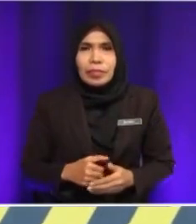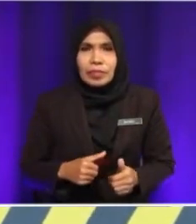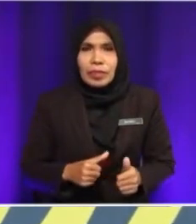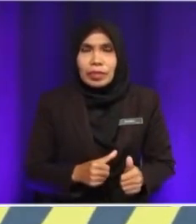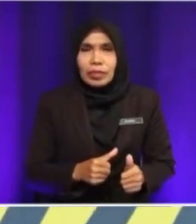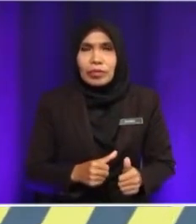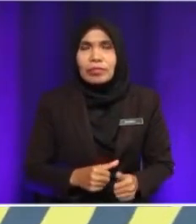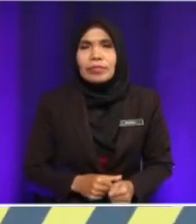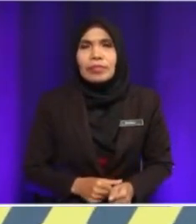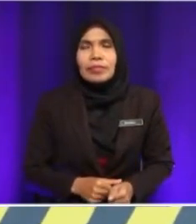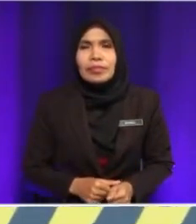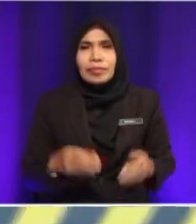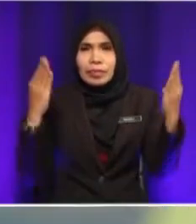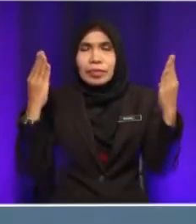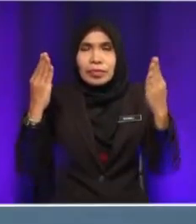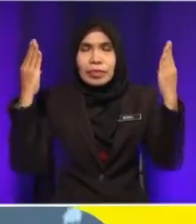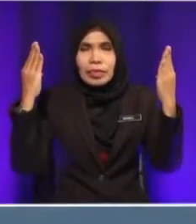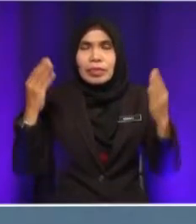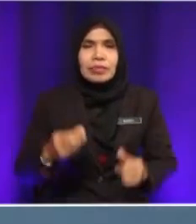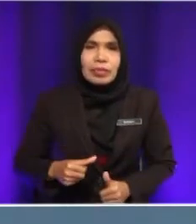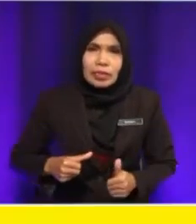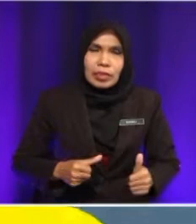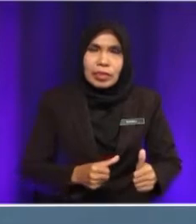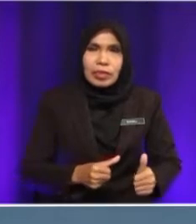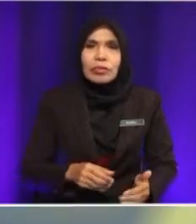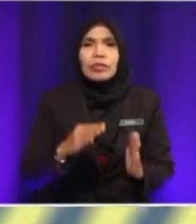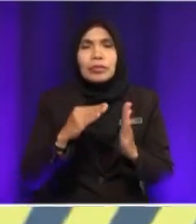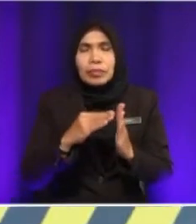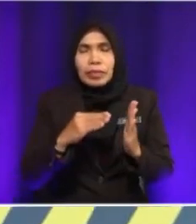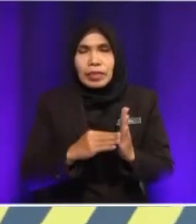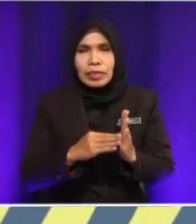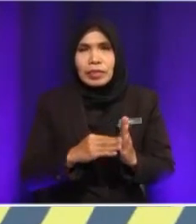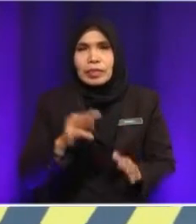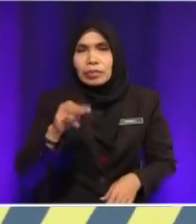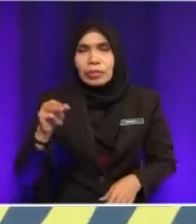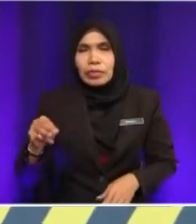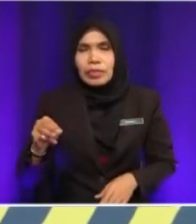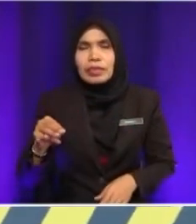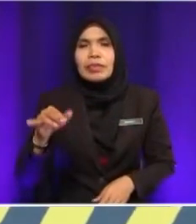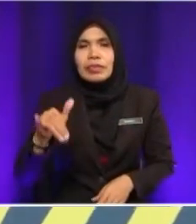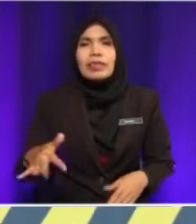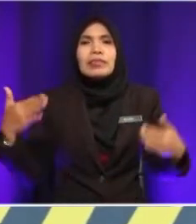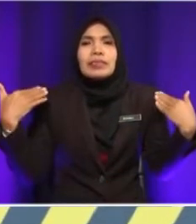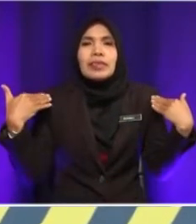murid atau calonnya ada di sekolah 56 dan 123